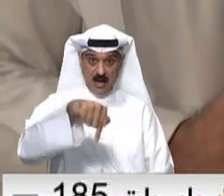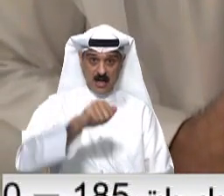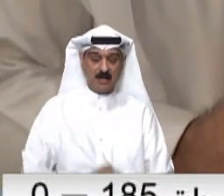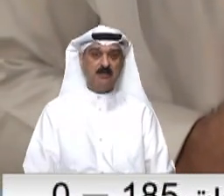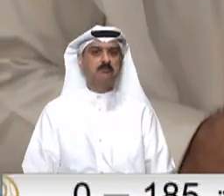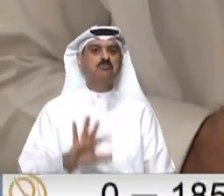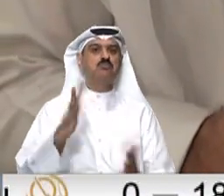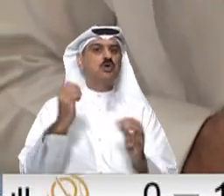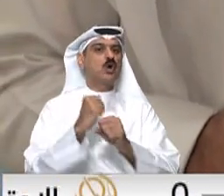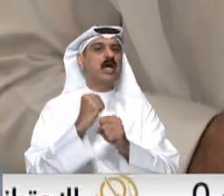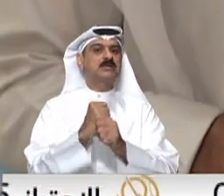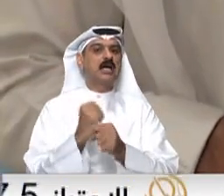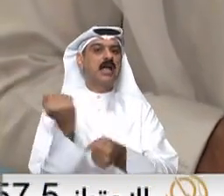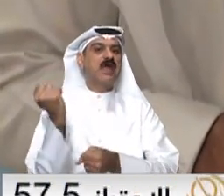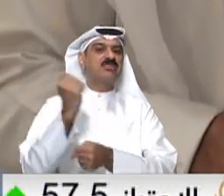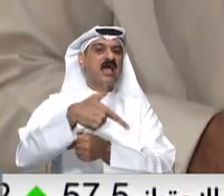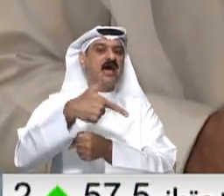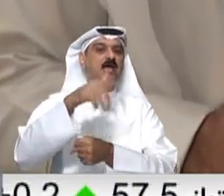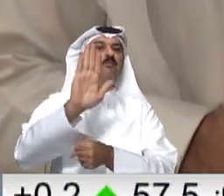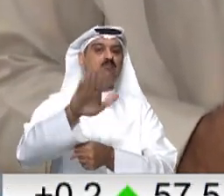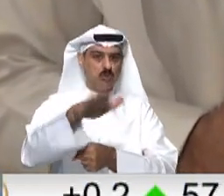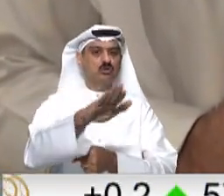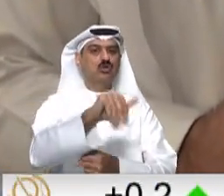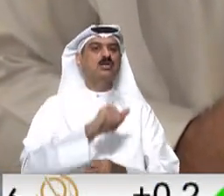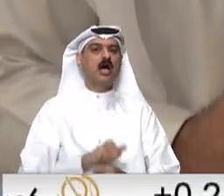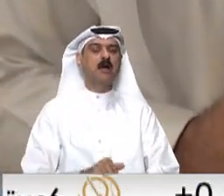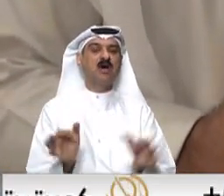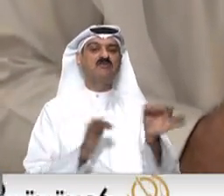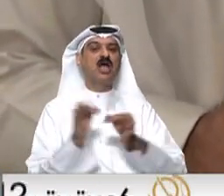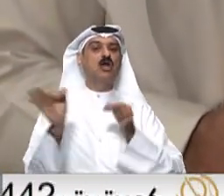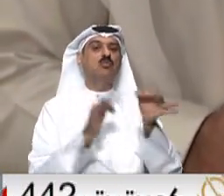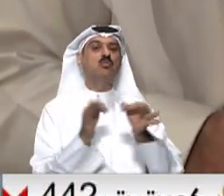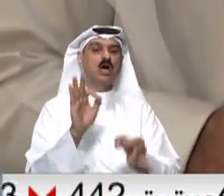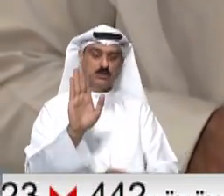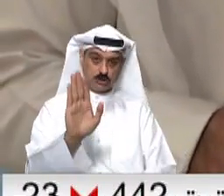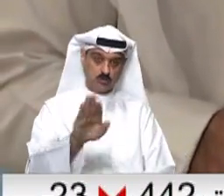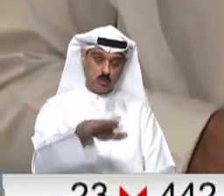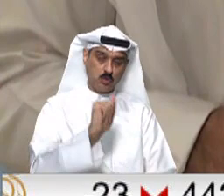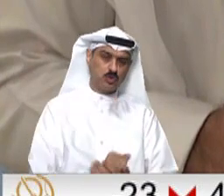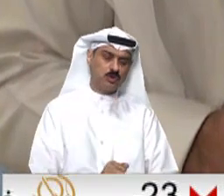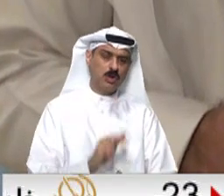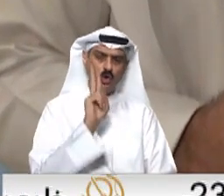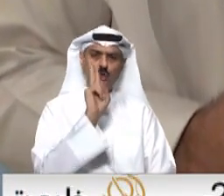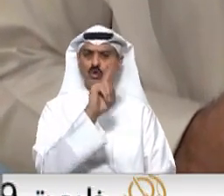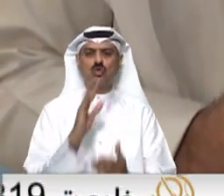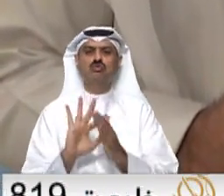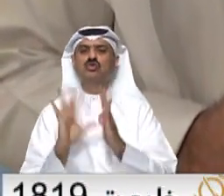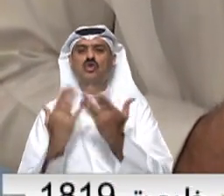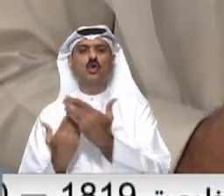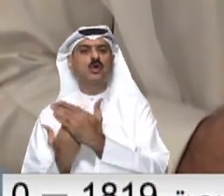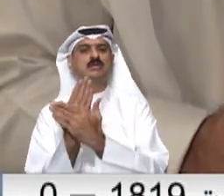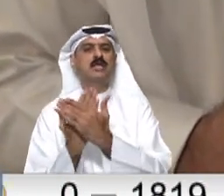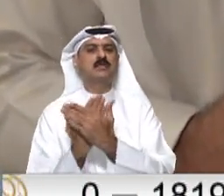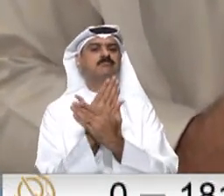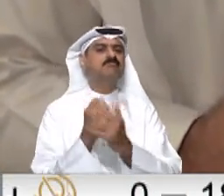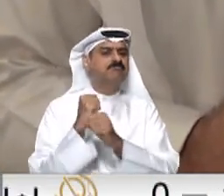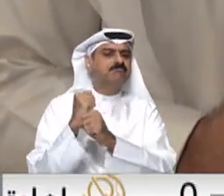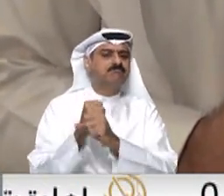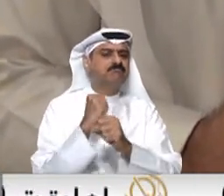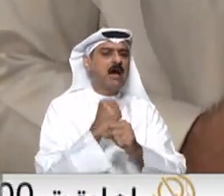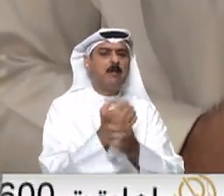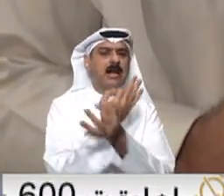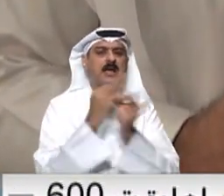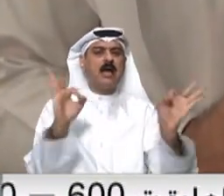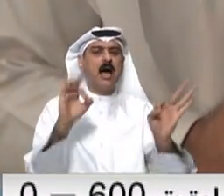وزارة الأشغال العامة المهندس عيد الرشيدي في سبيل مواكبة كل يعني الجهود الرامية